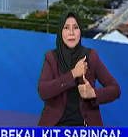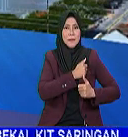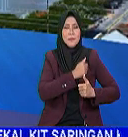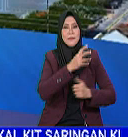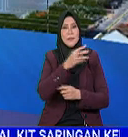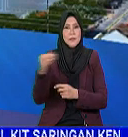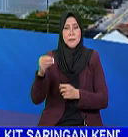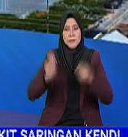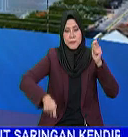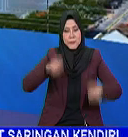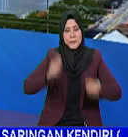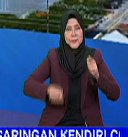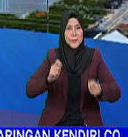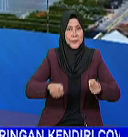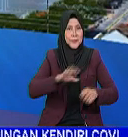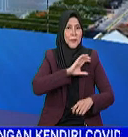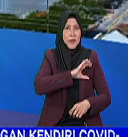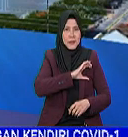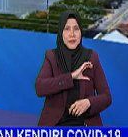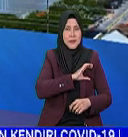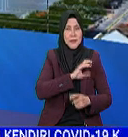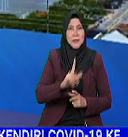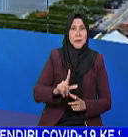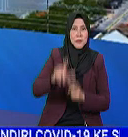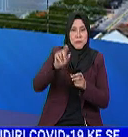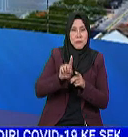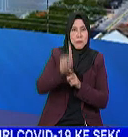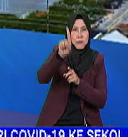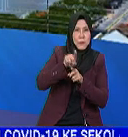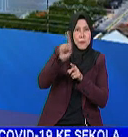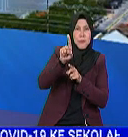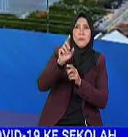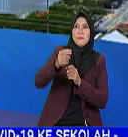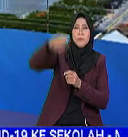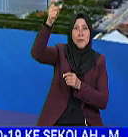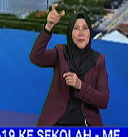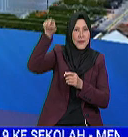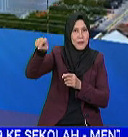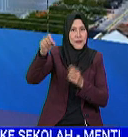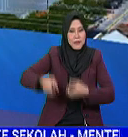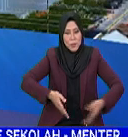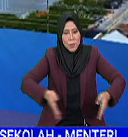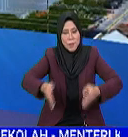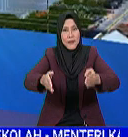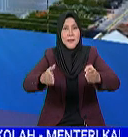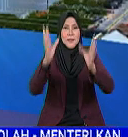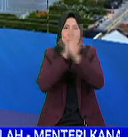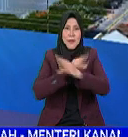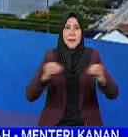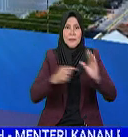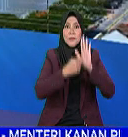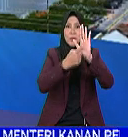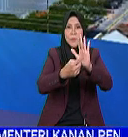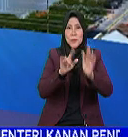serta pancaragam polis diraja Malaysia tembakan meriam istiadat di kawasan tebingan Sungai Serawak dan juga petunjuk